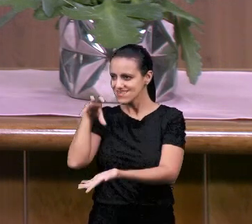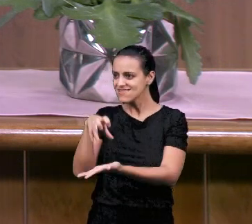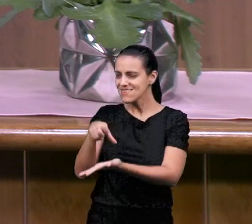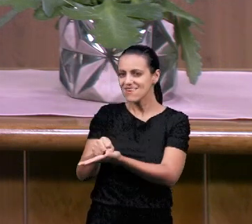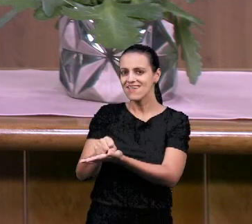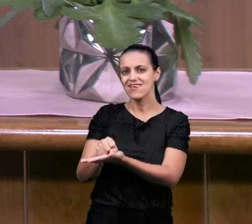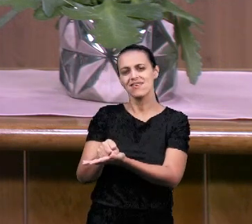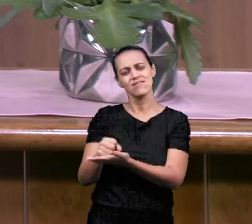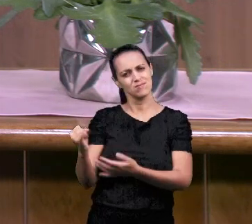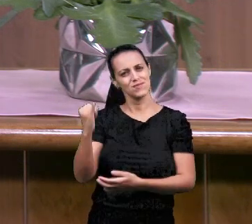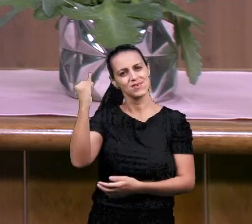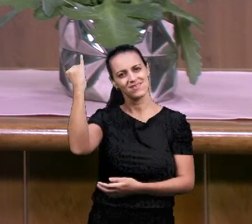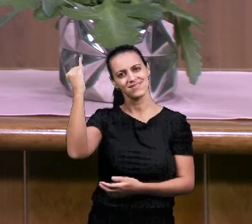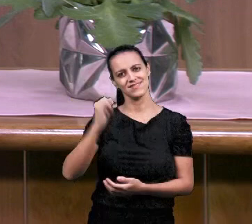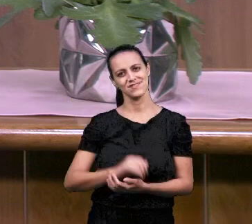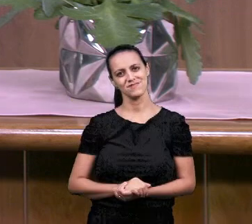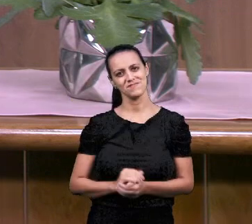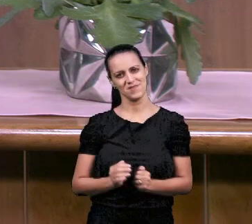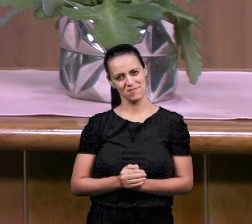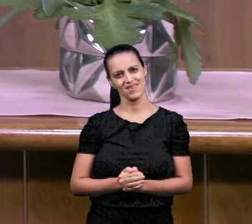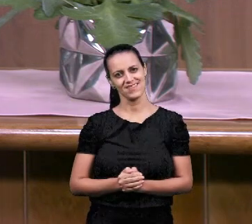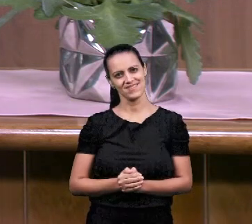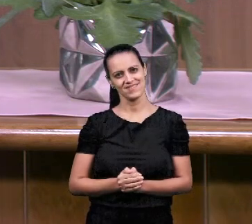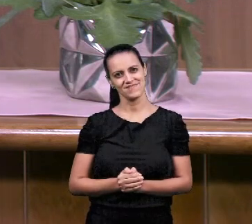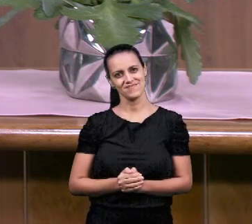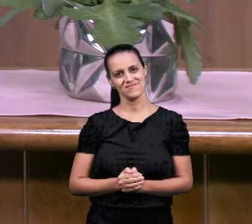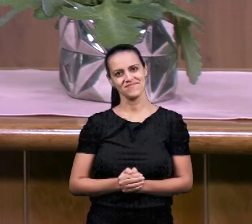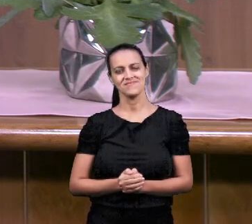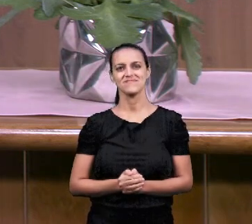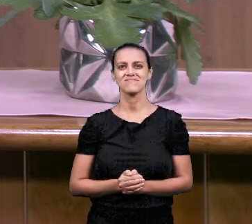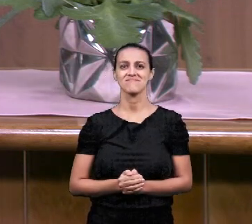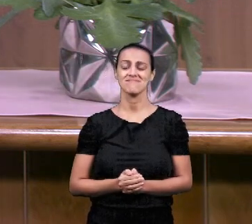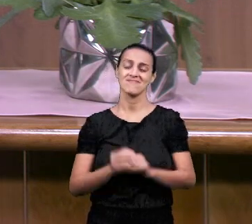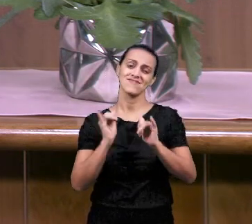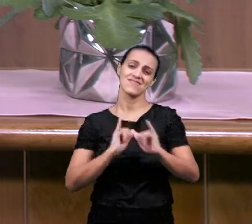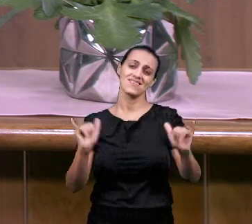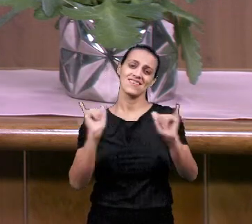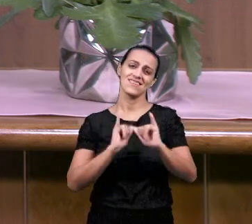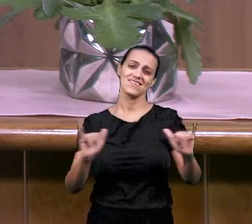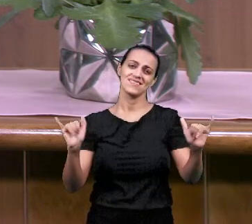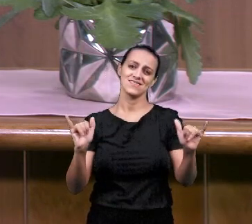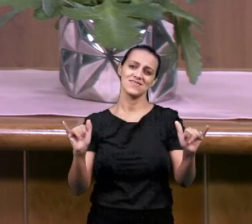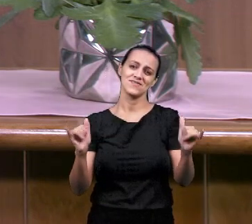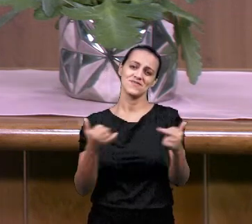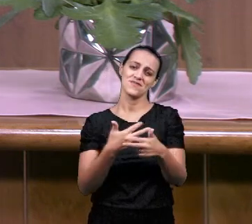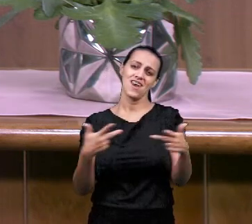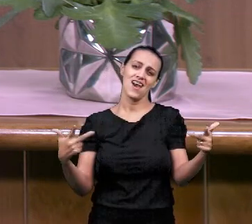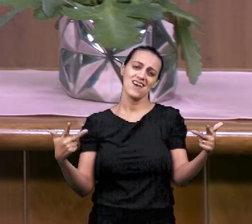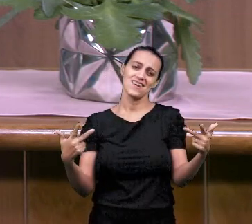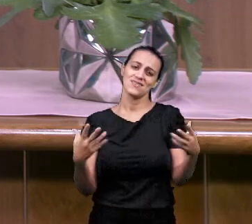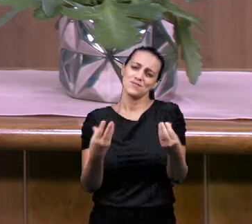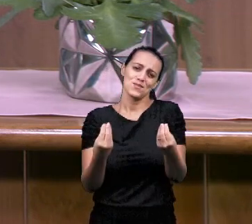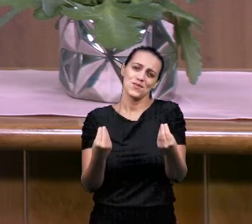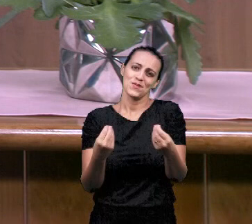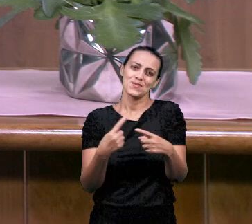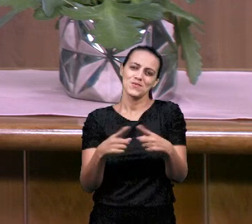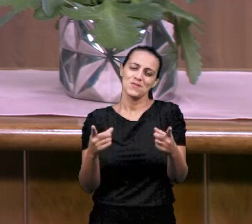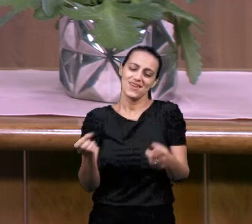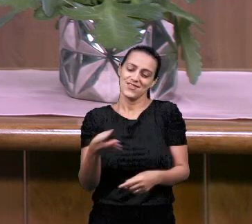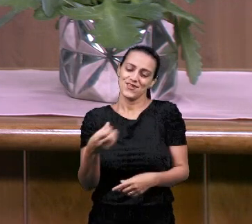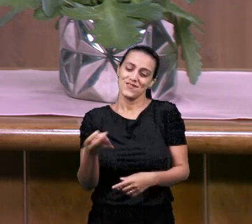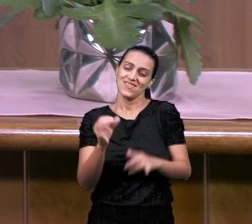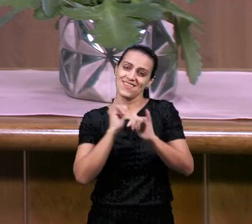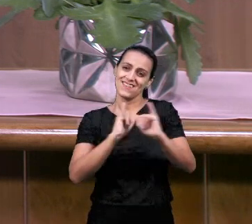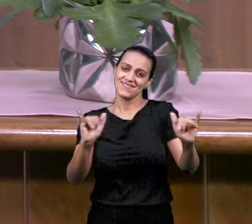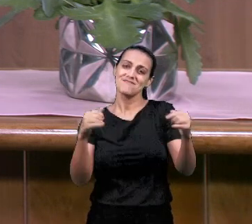Cela est important. Amen. A été beaucoup d'annonces ici, mais beaucoup de nouveautés. Nouveautés, c'est bien, on